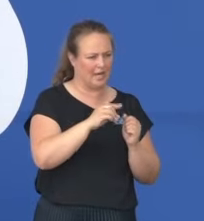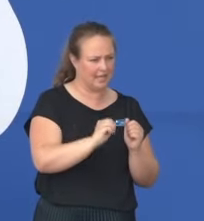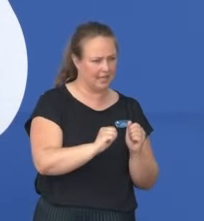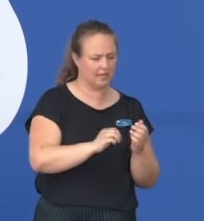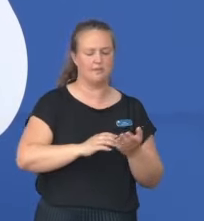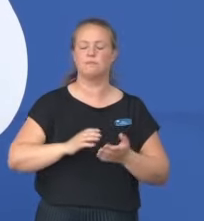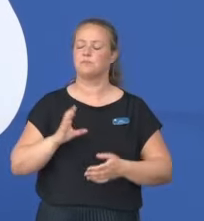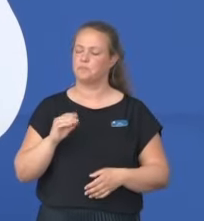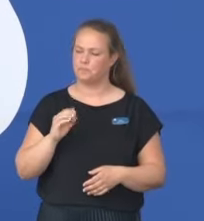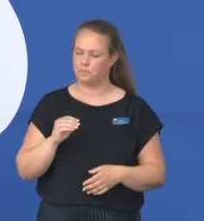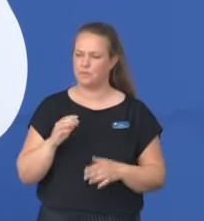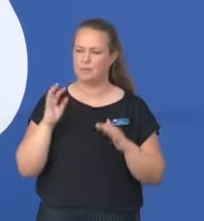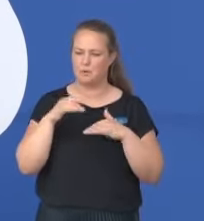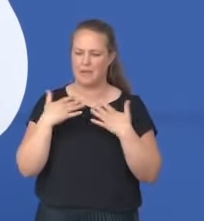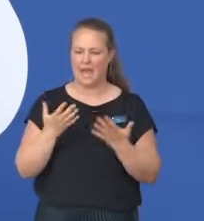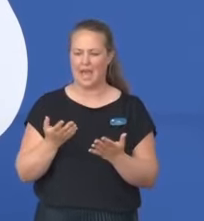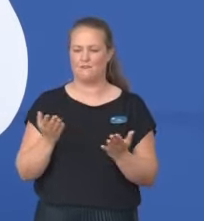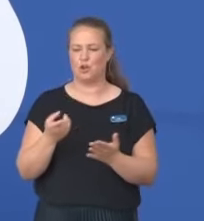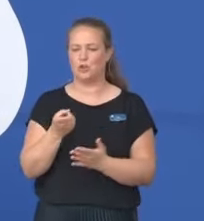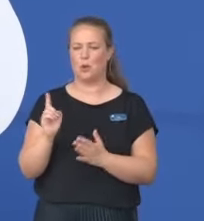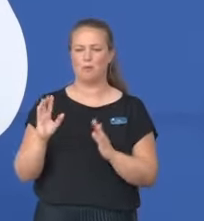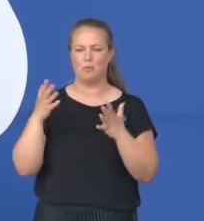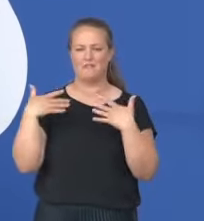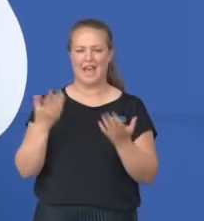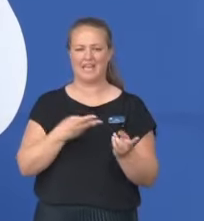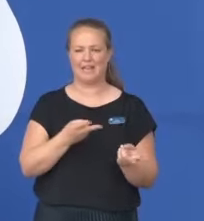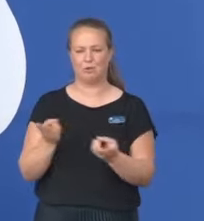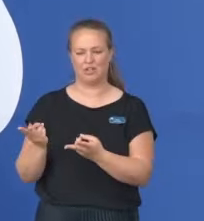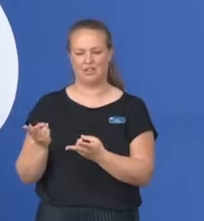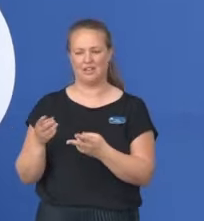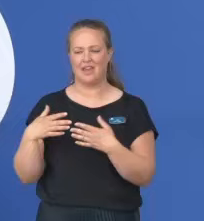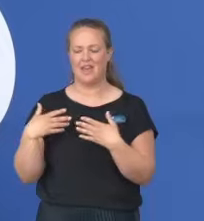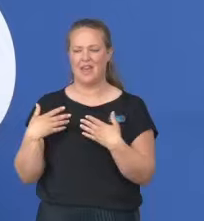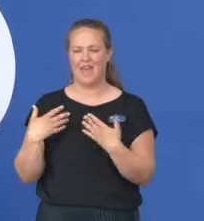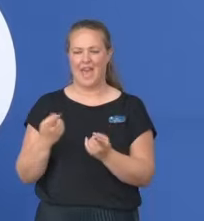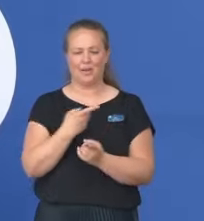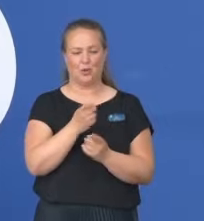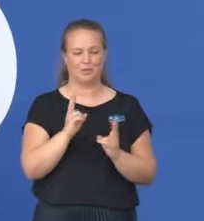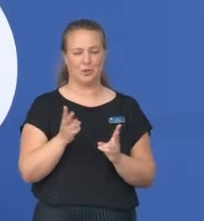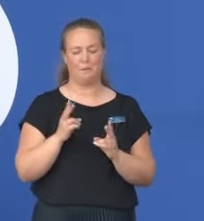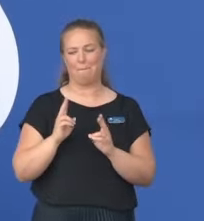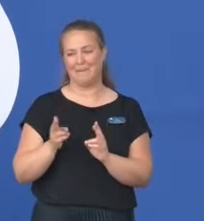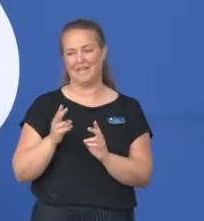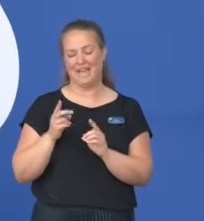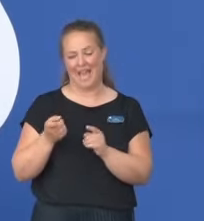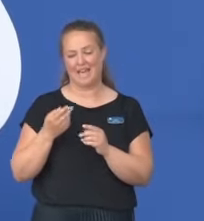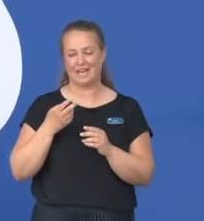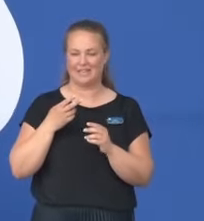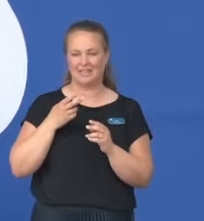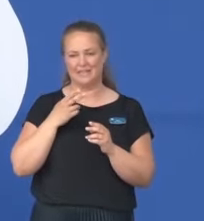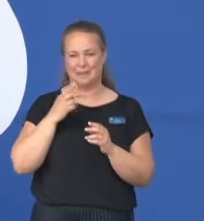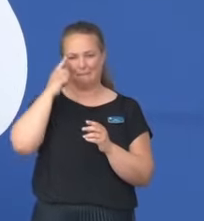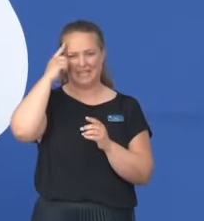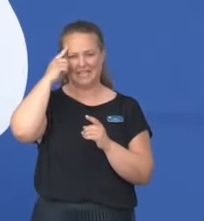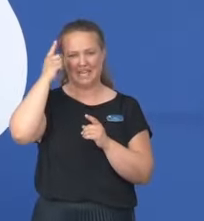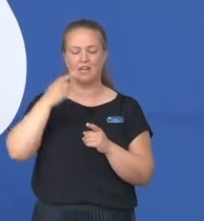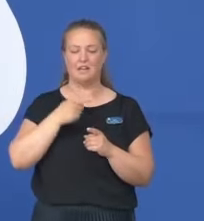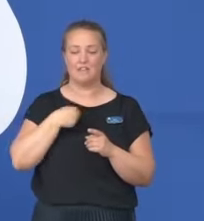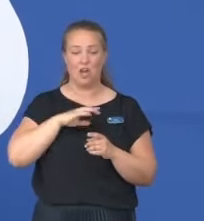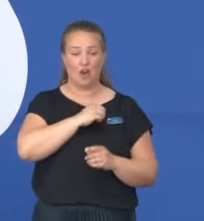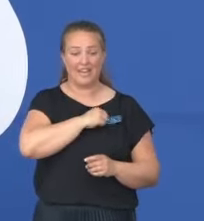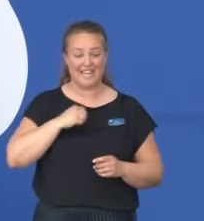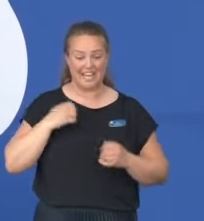att det som de upplever som demokratin oftast är de som också misstänkliggör dem. Alltså vi har en regering idag som har genomfört